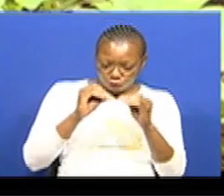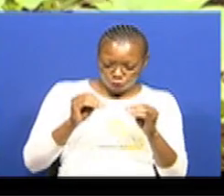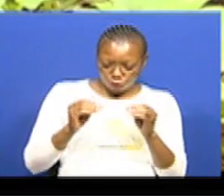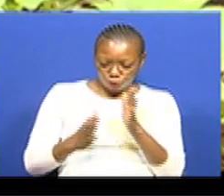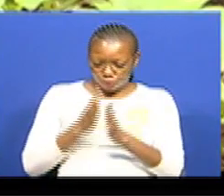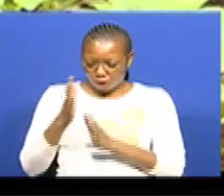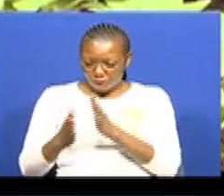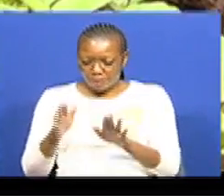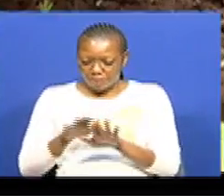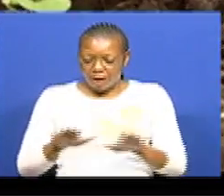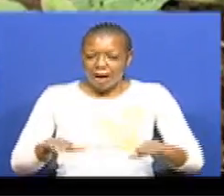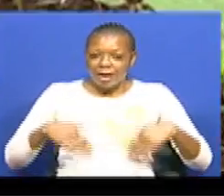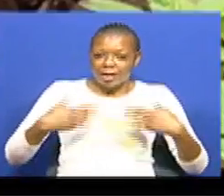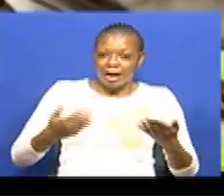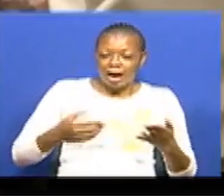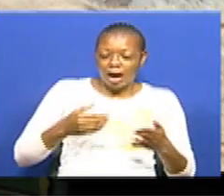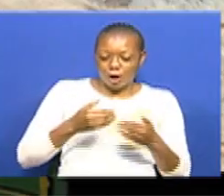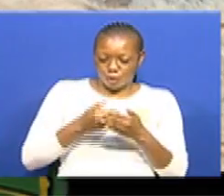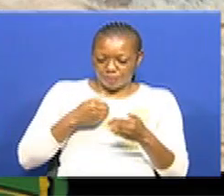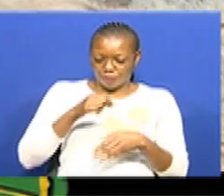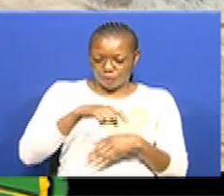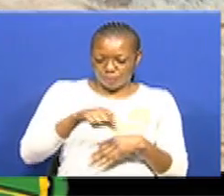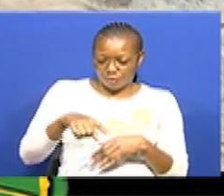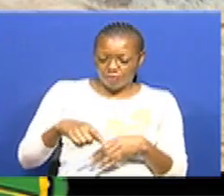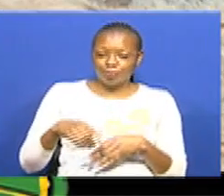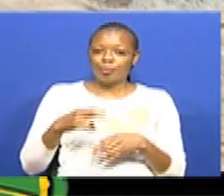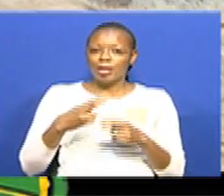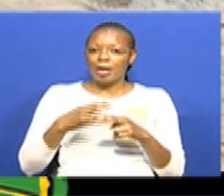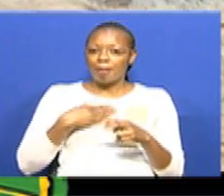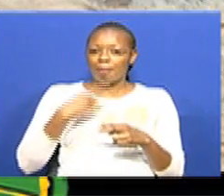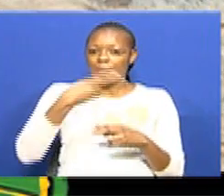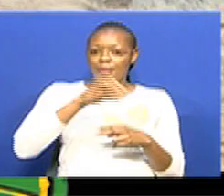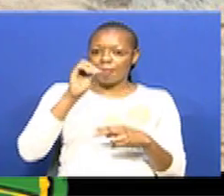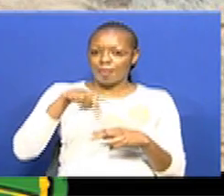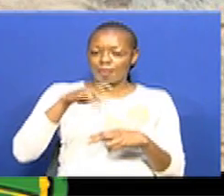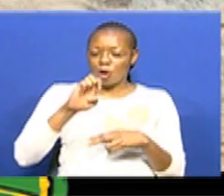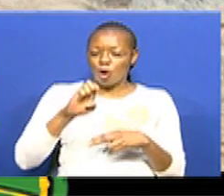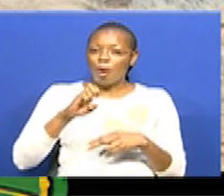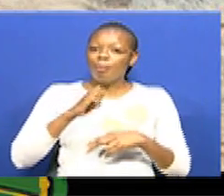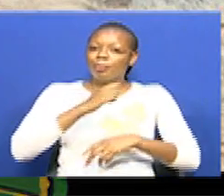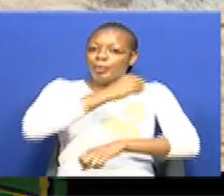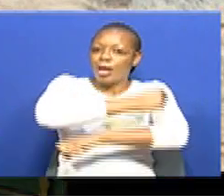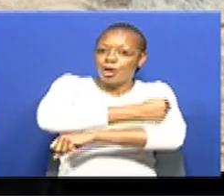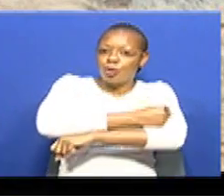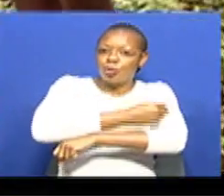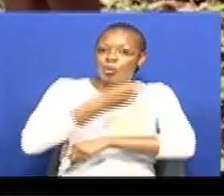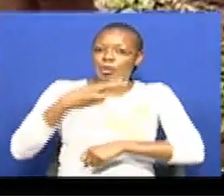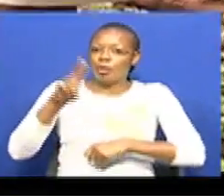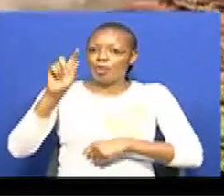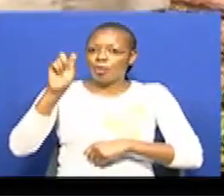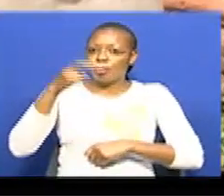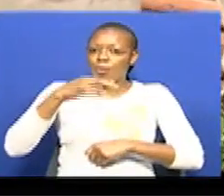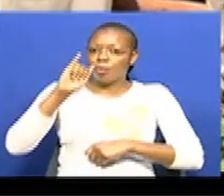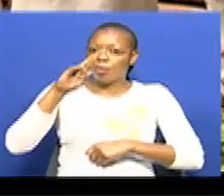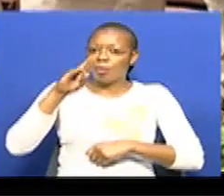kutayarisha shamba kabla ya kupanda mboga. My name is Hope. I learn at Mbatha Girls High School.